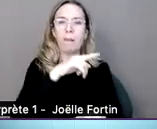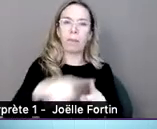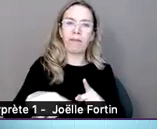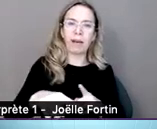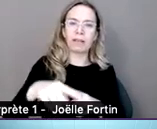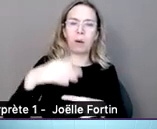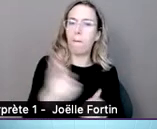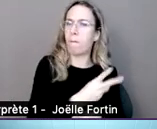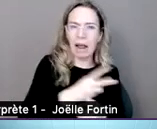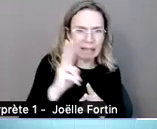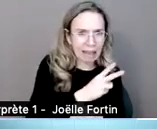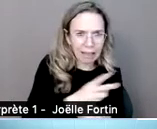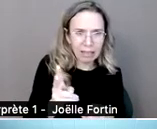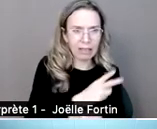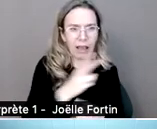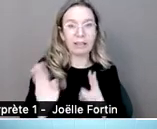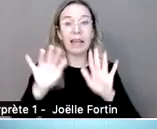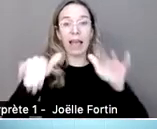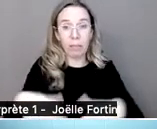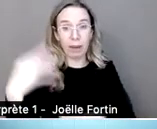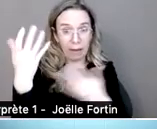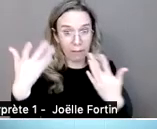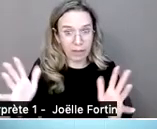maltraitance après ce séminaire.